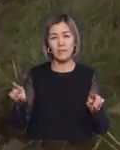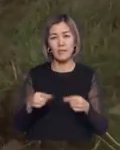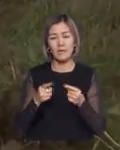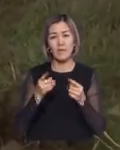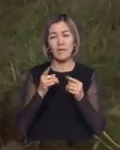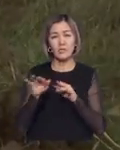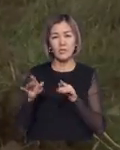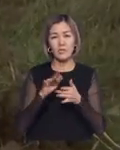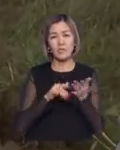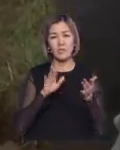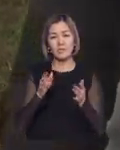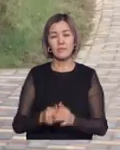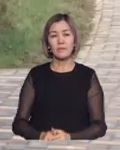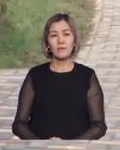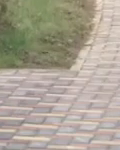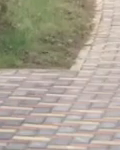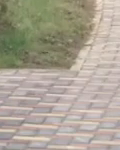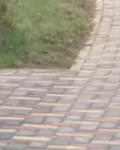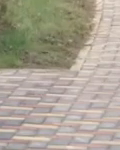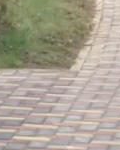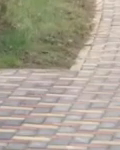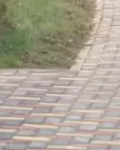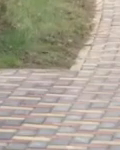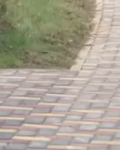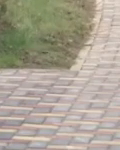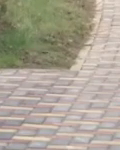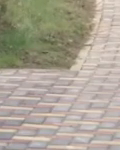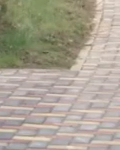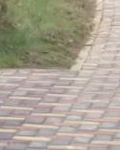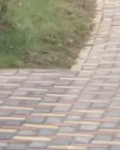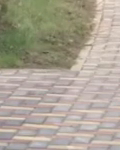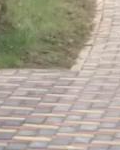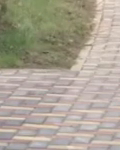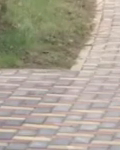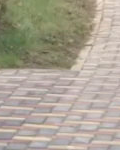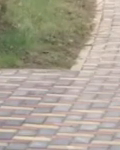жалғаса бермек. Арушан Мұратқызы, Кенже Жомарт, Жетісу телеарнасы, Қарасай ауданынан.